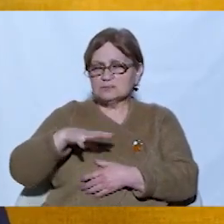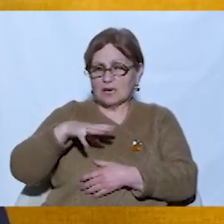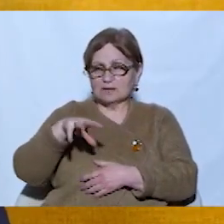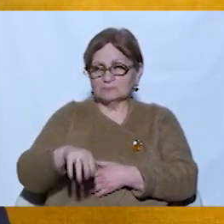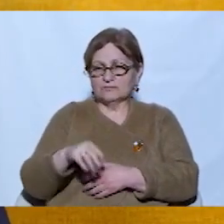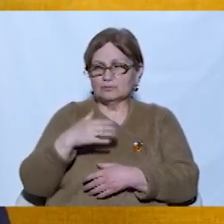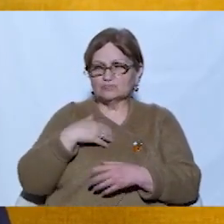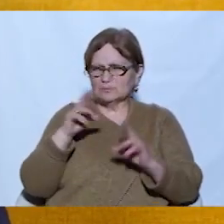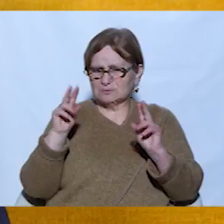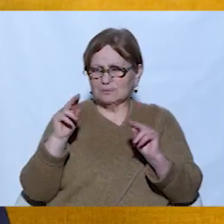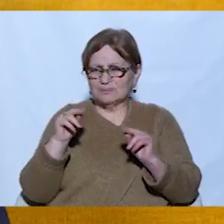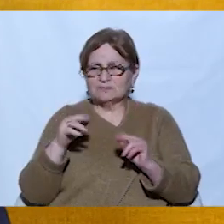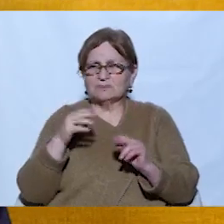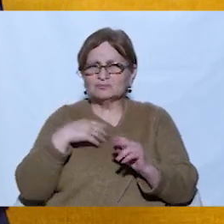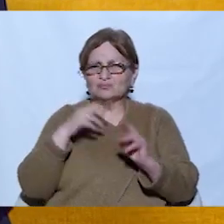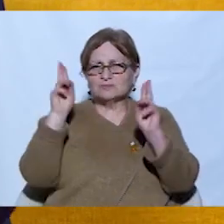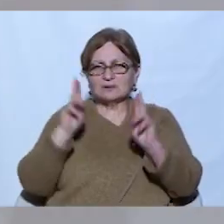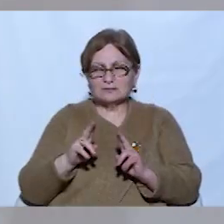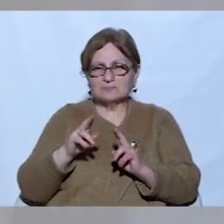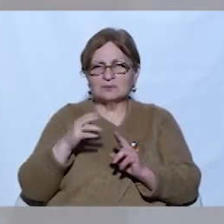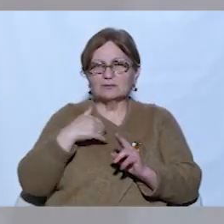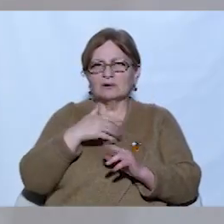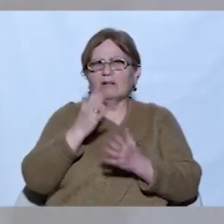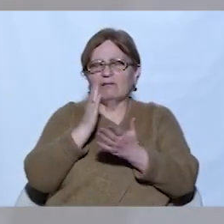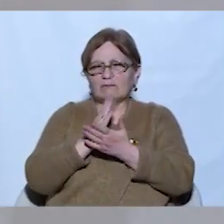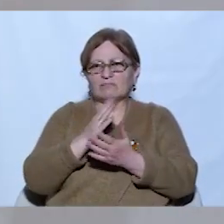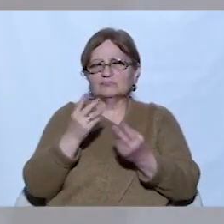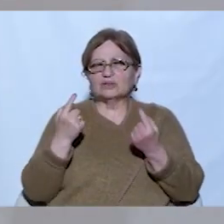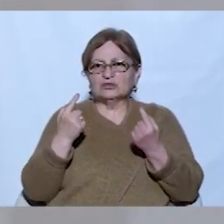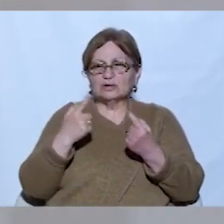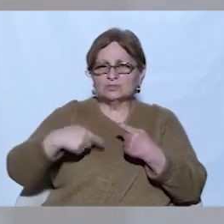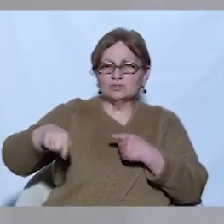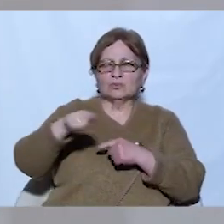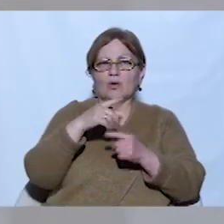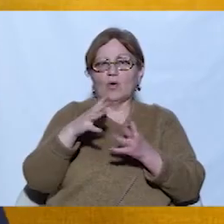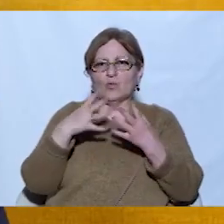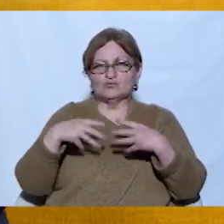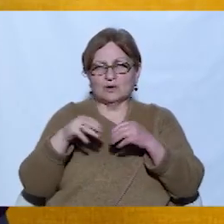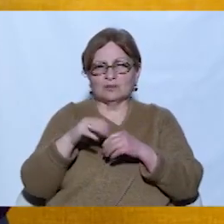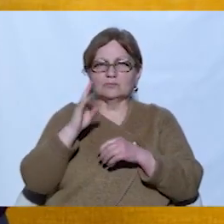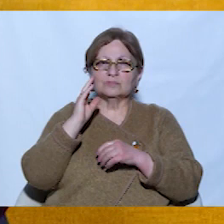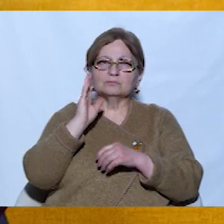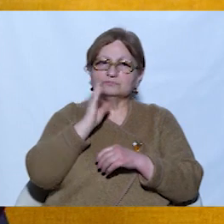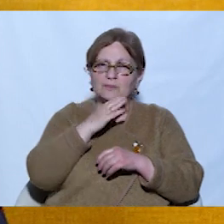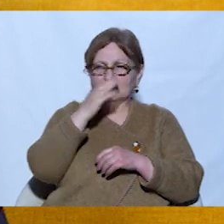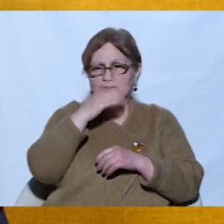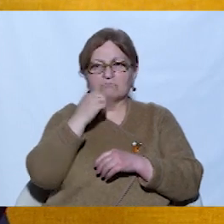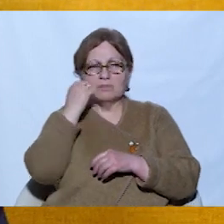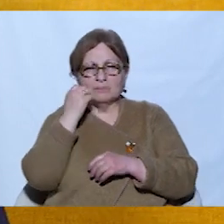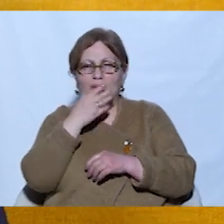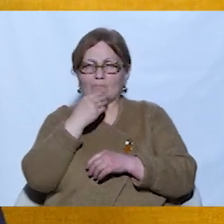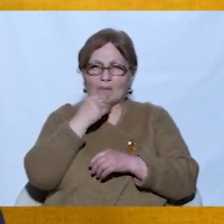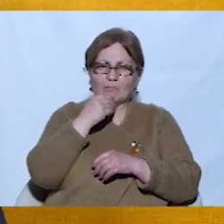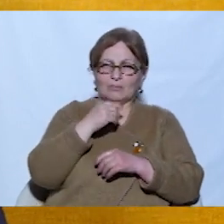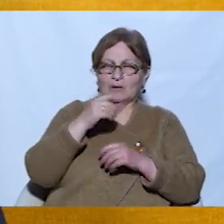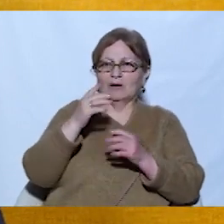ხომ? საქართველოში ზოგადად საბედნიერო ჩვენი ტრადიციების გათვალისწინებით დამახასიათებელია დიდი ოჯახების არსებობა, ხომ?